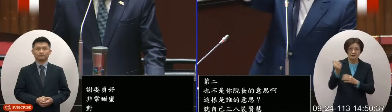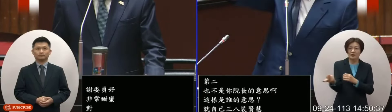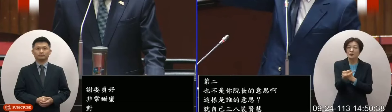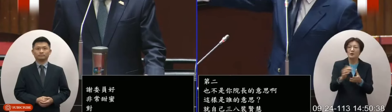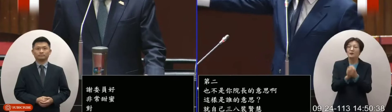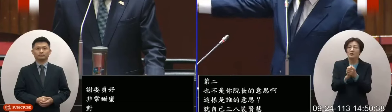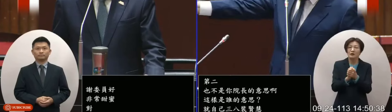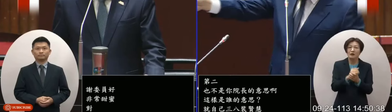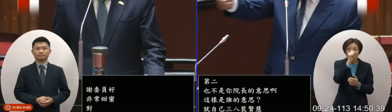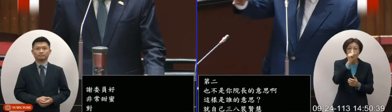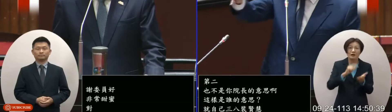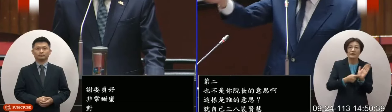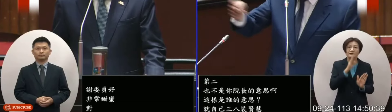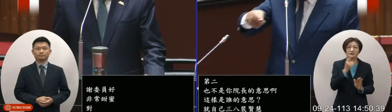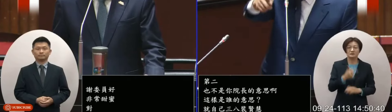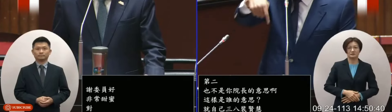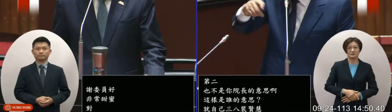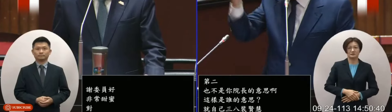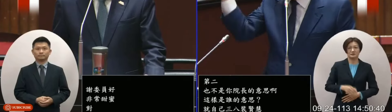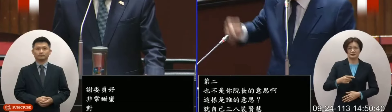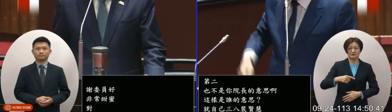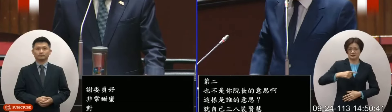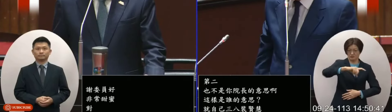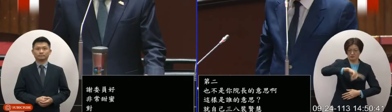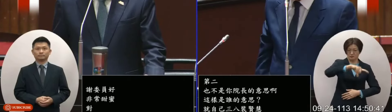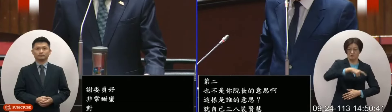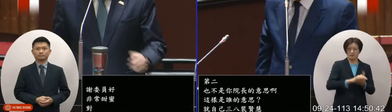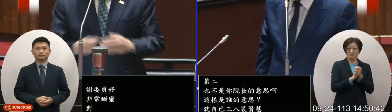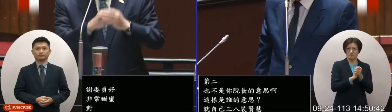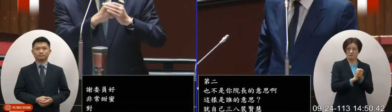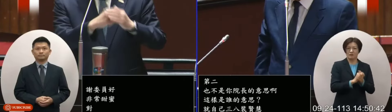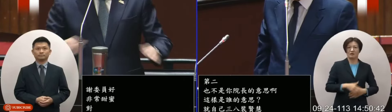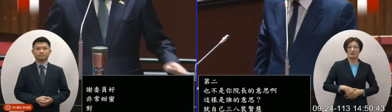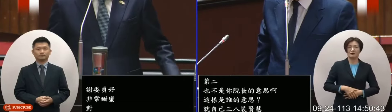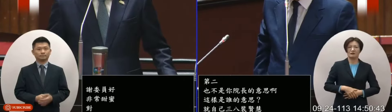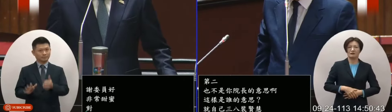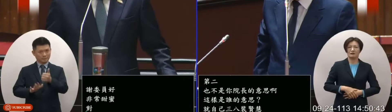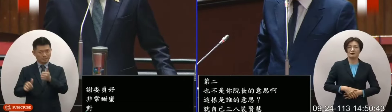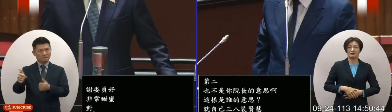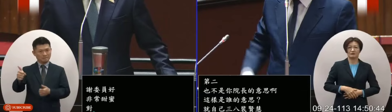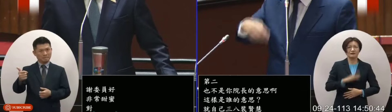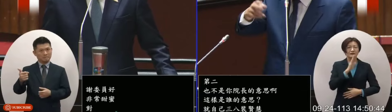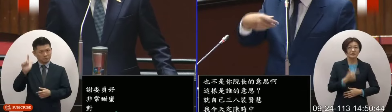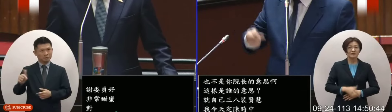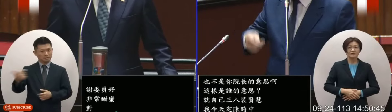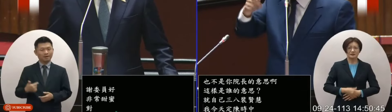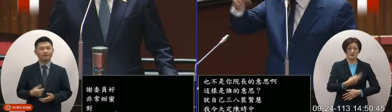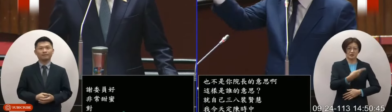无啦，因家内底，啥物人的交情会比咱两个看伊较好？ 那会员较好。 无啦，